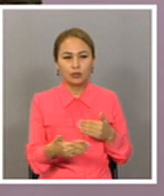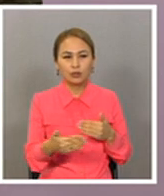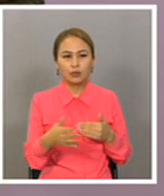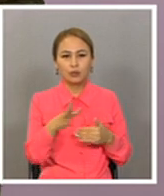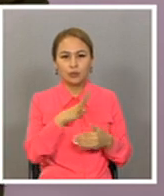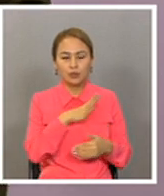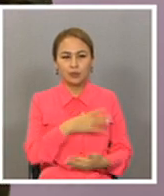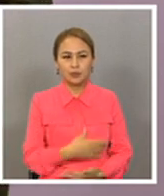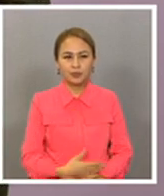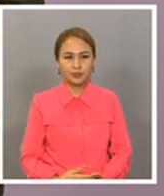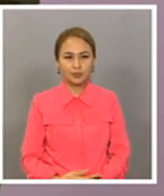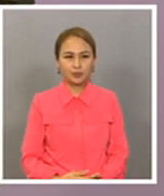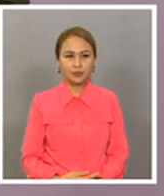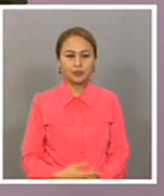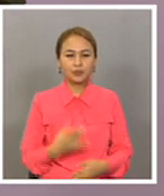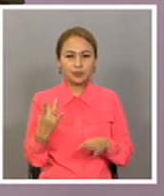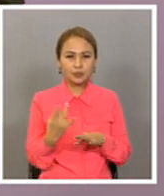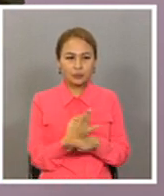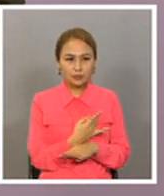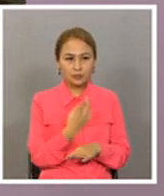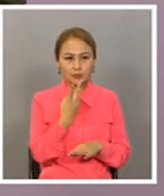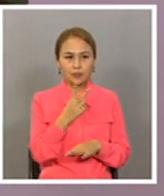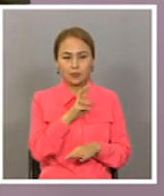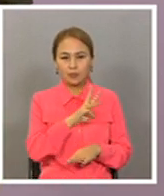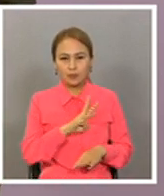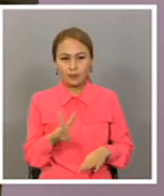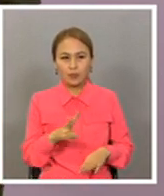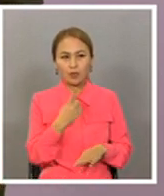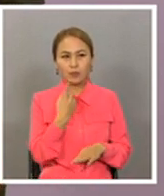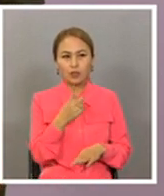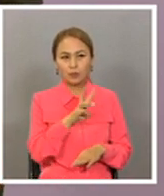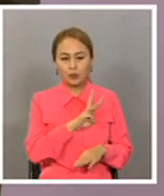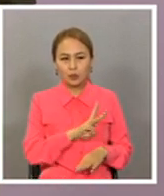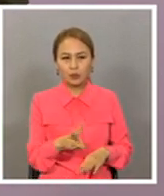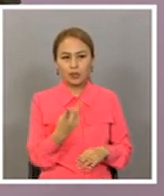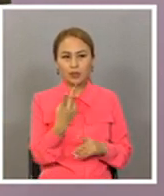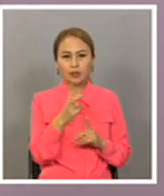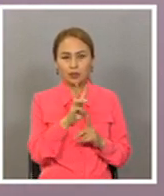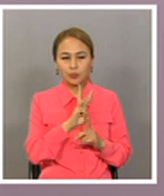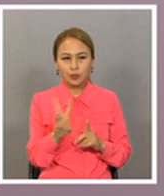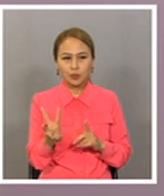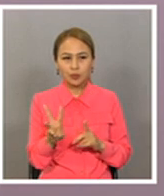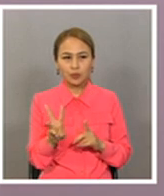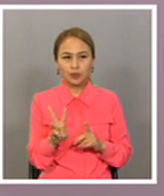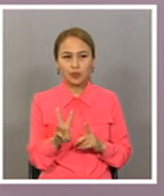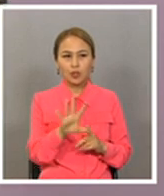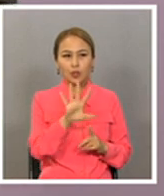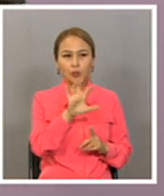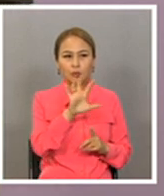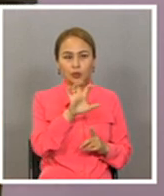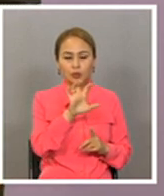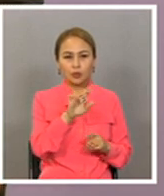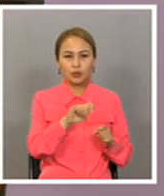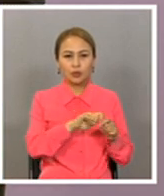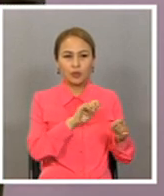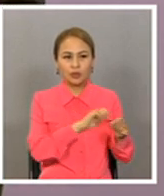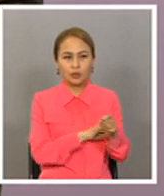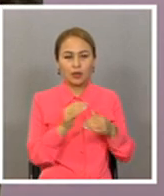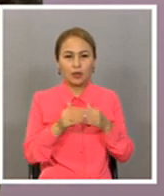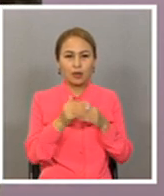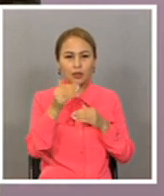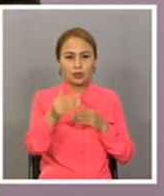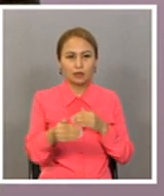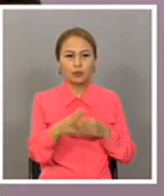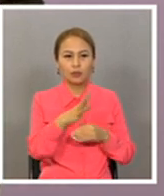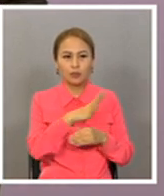өткен? Алғашқы 2 минутында 1 минут, 2 минут, 500 метр арақашықтықты